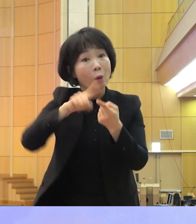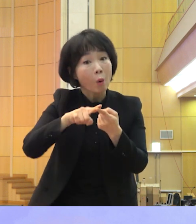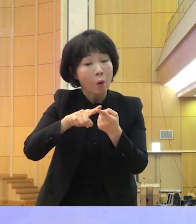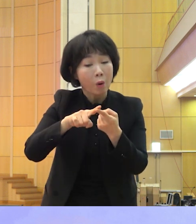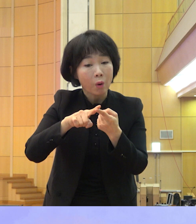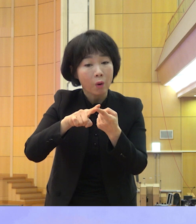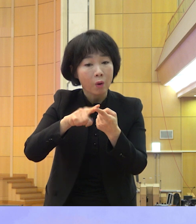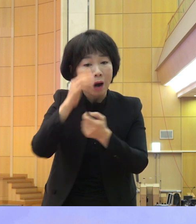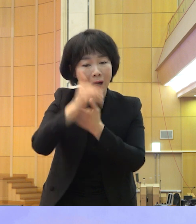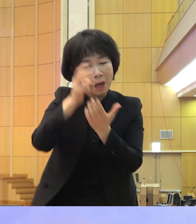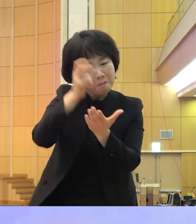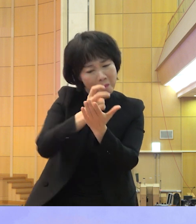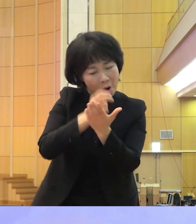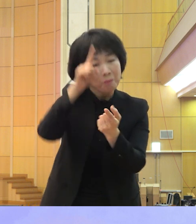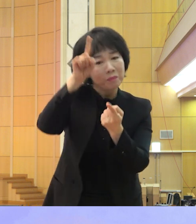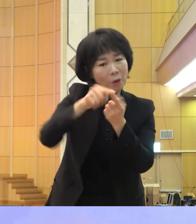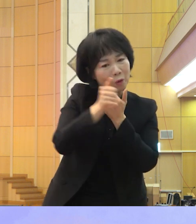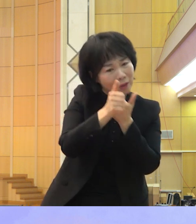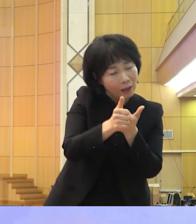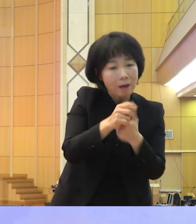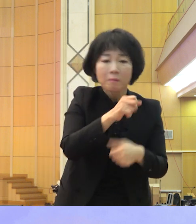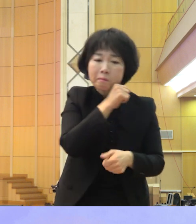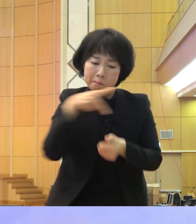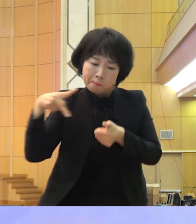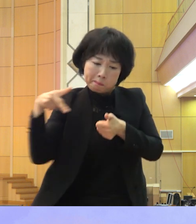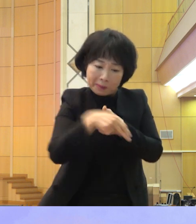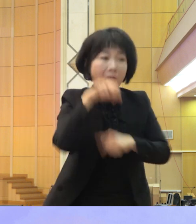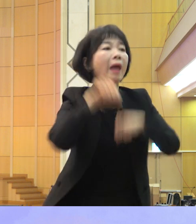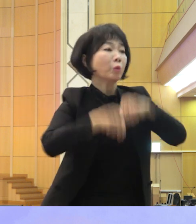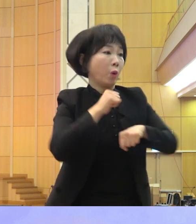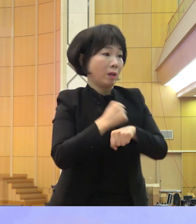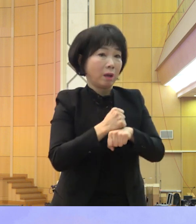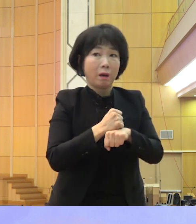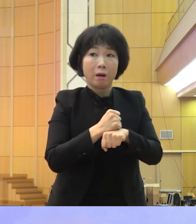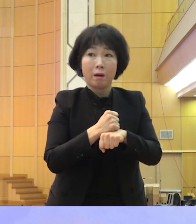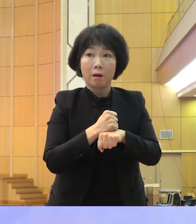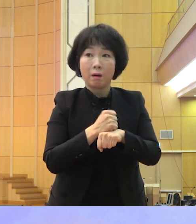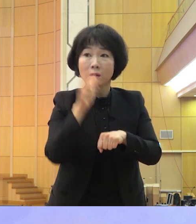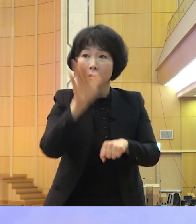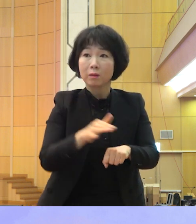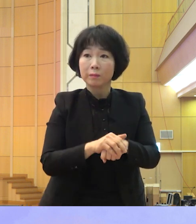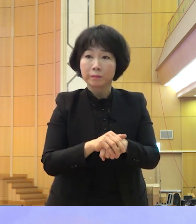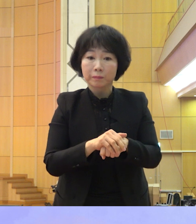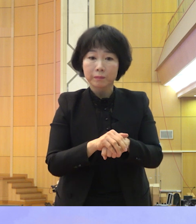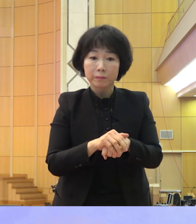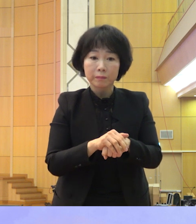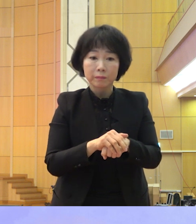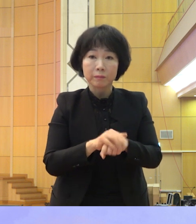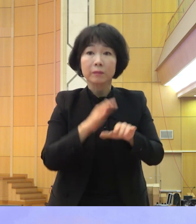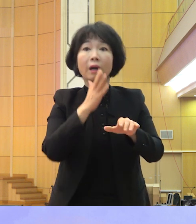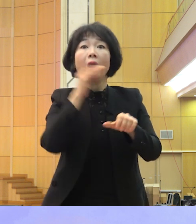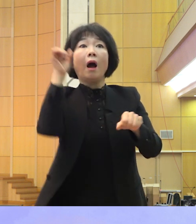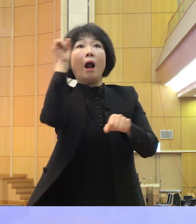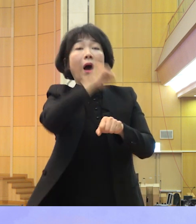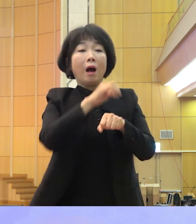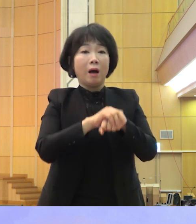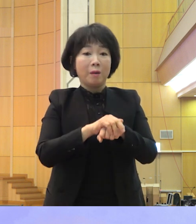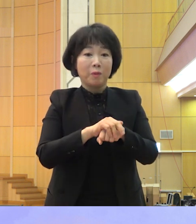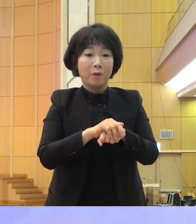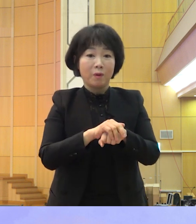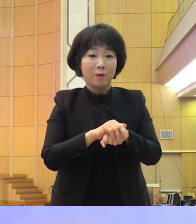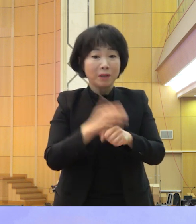따라 율법에 따라서 할례를 행하잖아요. 그래서 목사님으로부터 옛날에